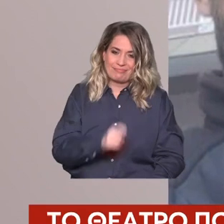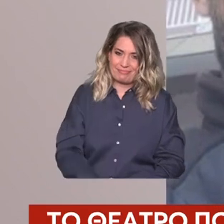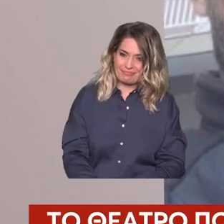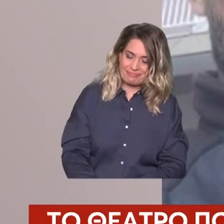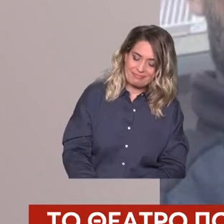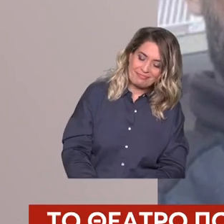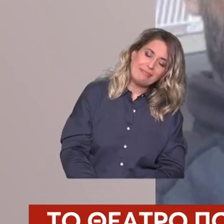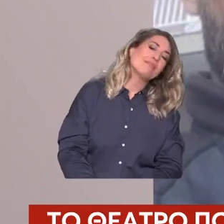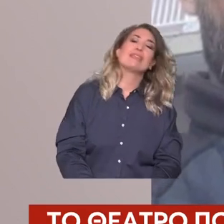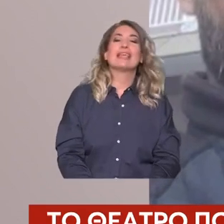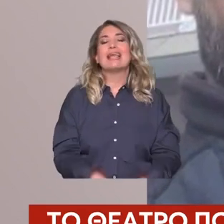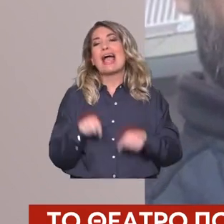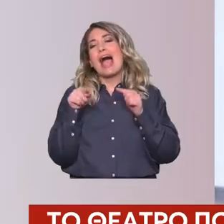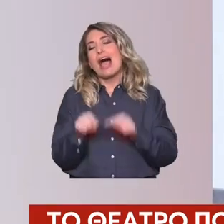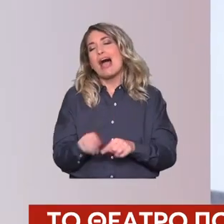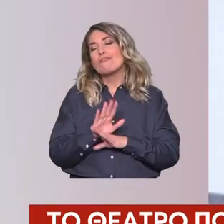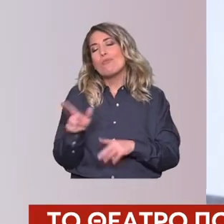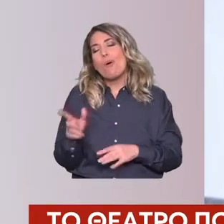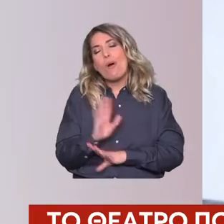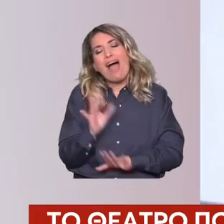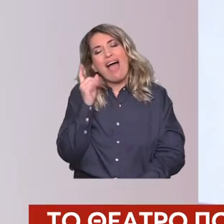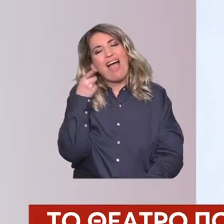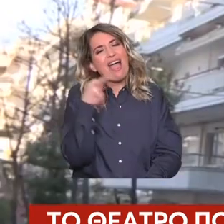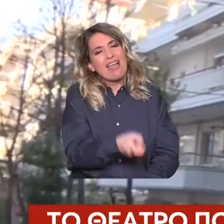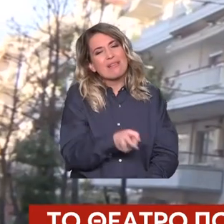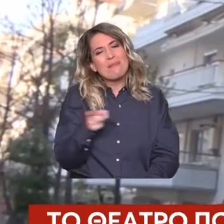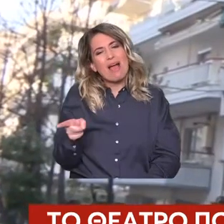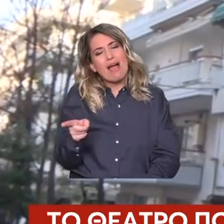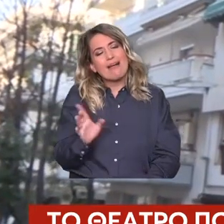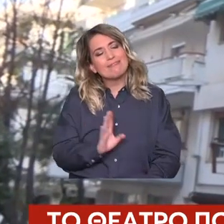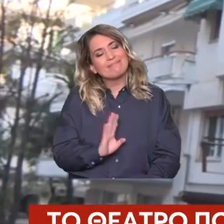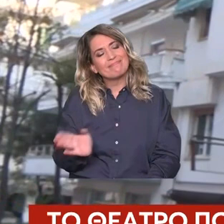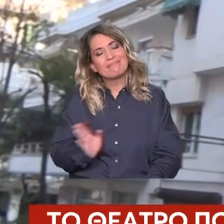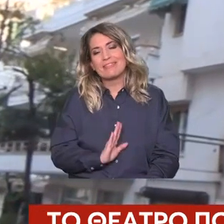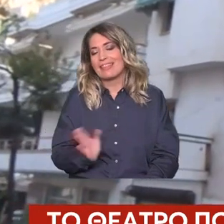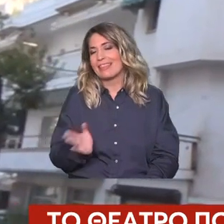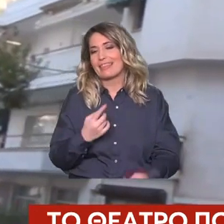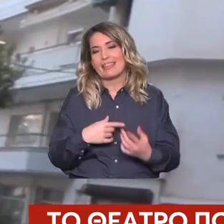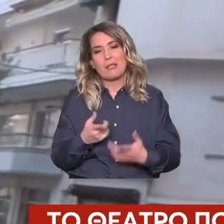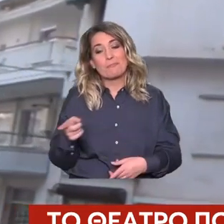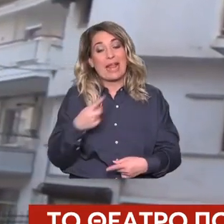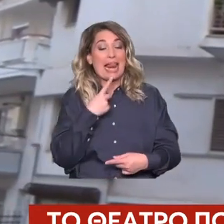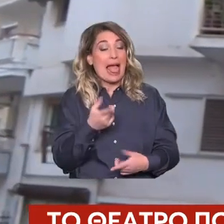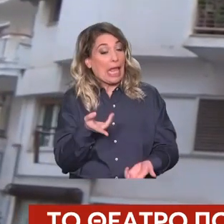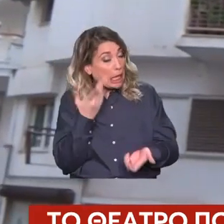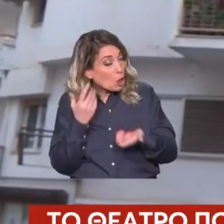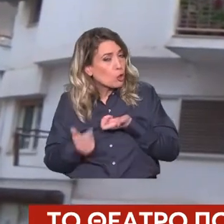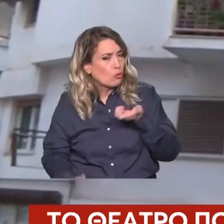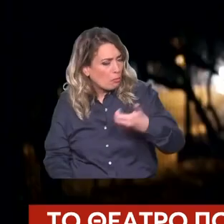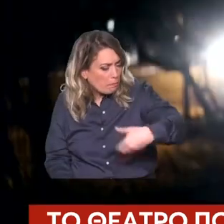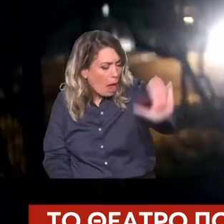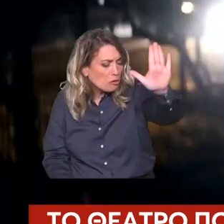έγκλημα, η μεθοδικότητα με την οποία κινήθηκε είναι μνημειώδης. Αν μπορέσει να βοηθήσει το κινητό μου να το κρατήσουν, δεν το